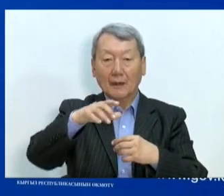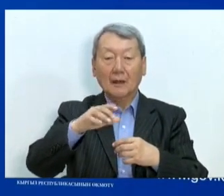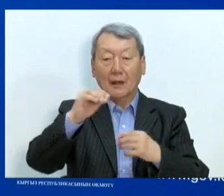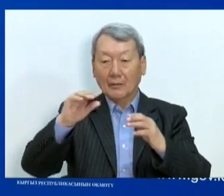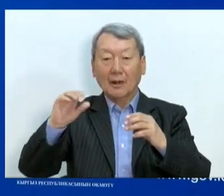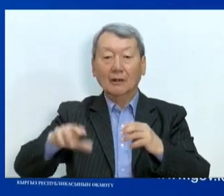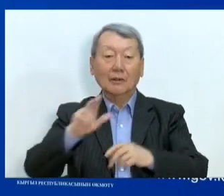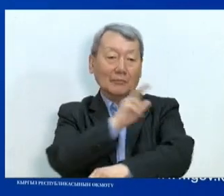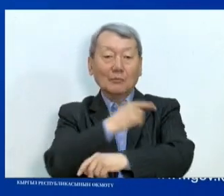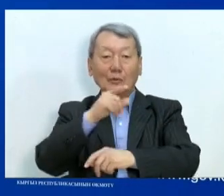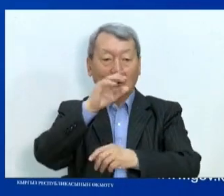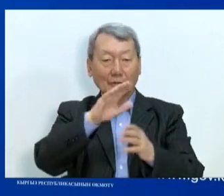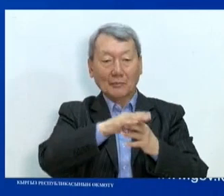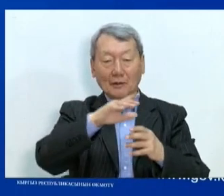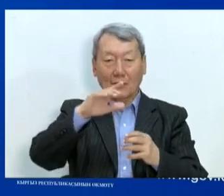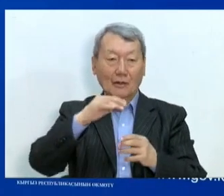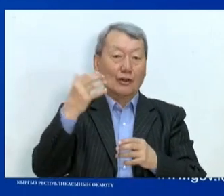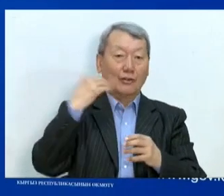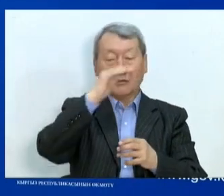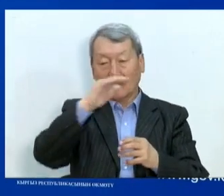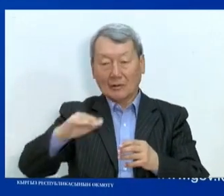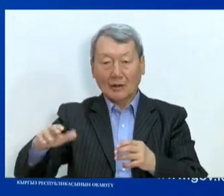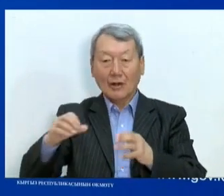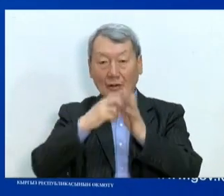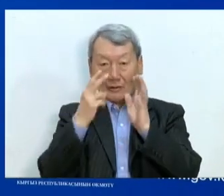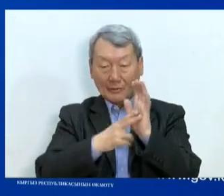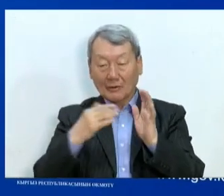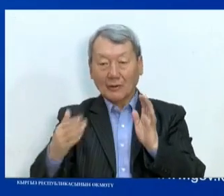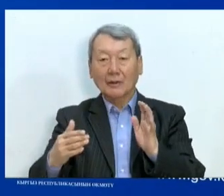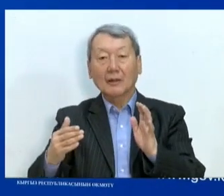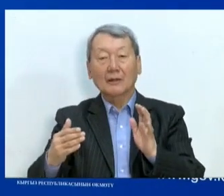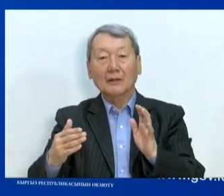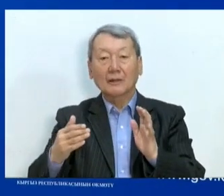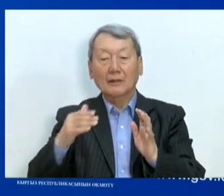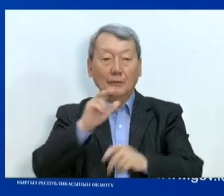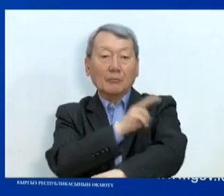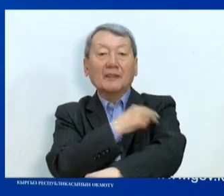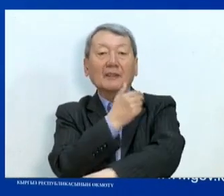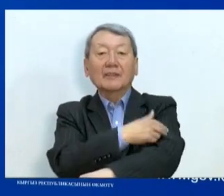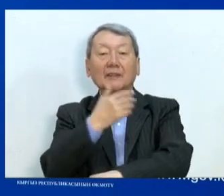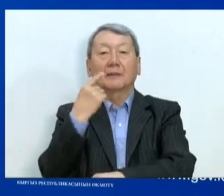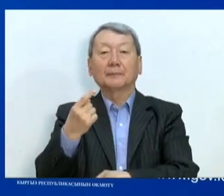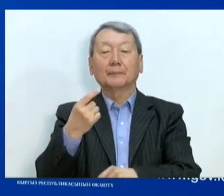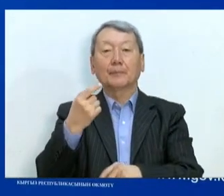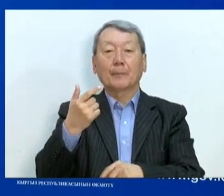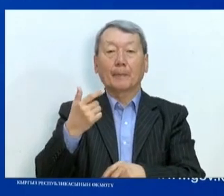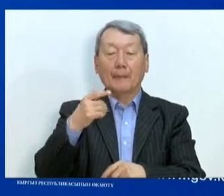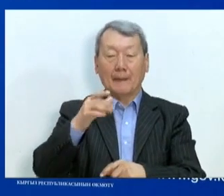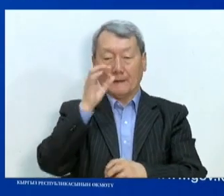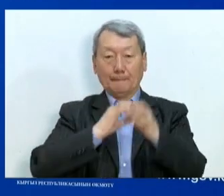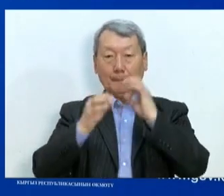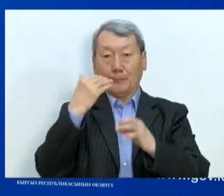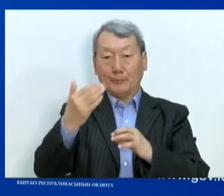анан младший медперсонал деп 17, анан дагы эле ошондой эле ошол медициналык биздин